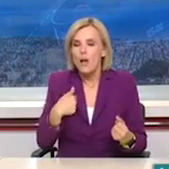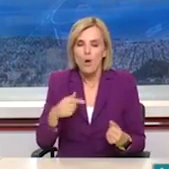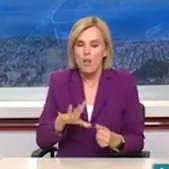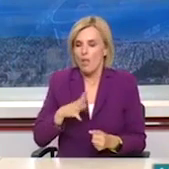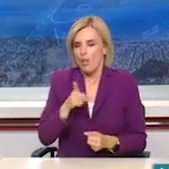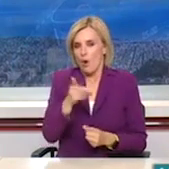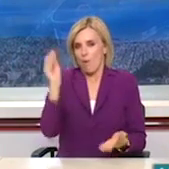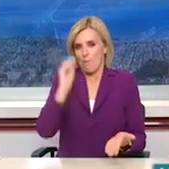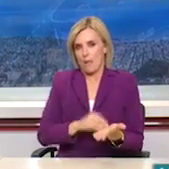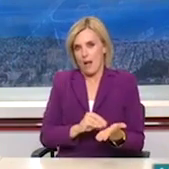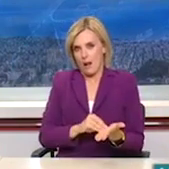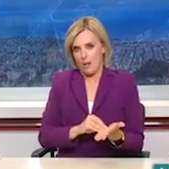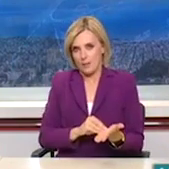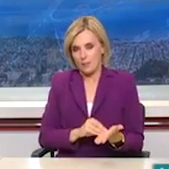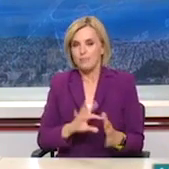Το απέφχομαι, αλλά